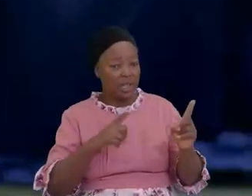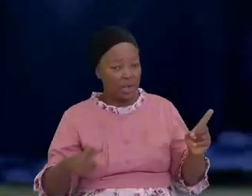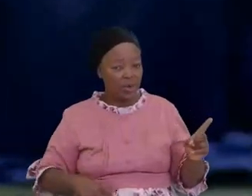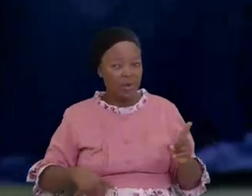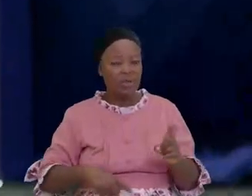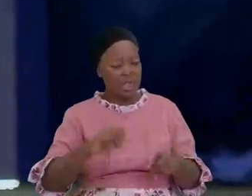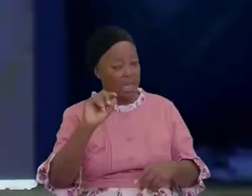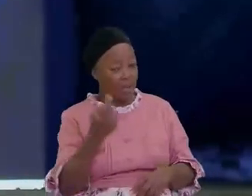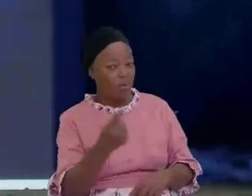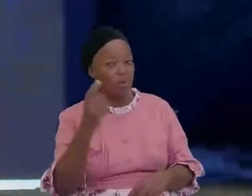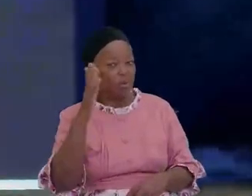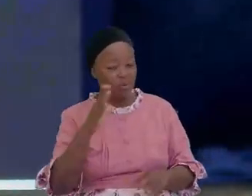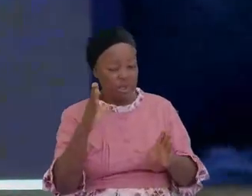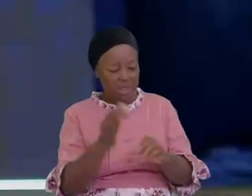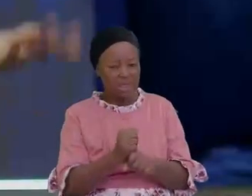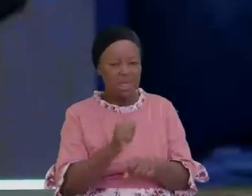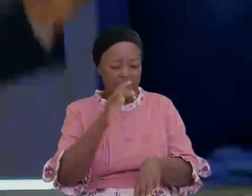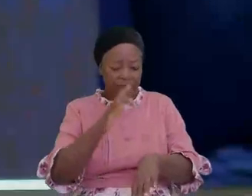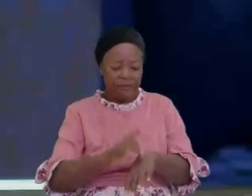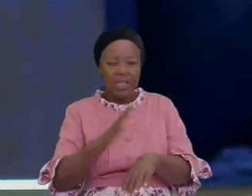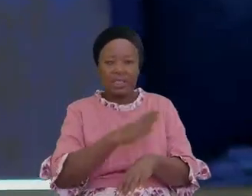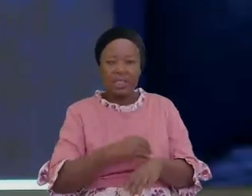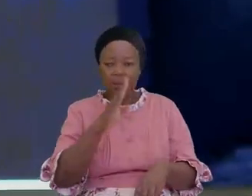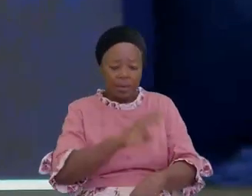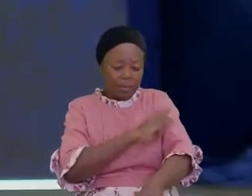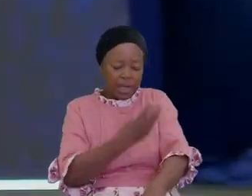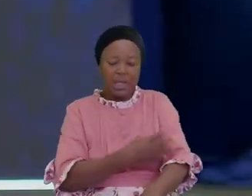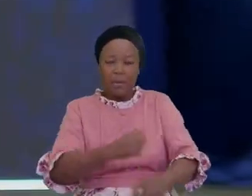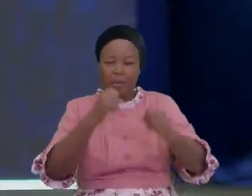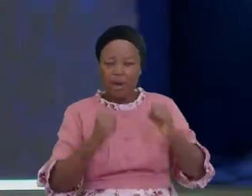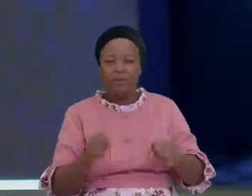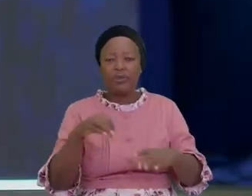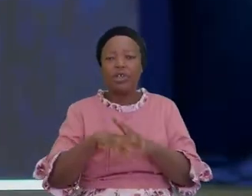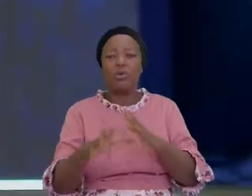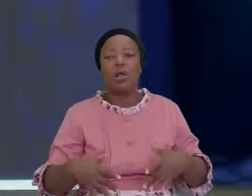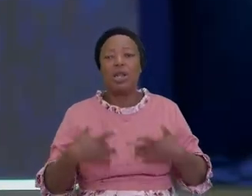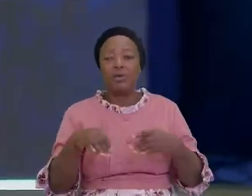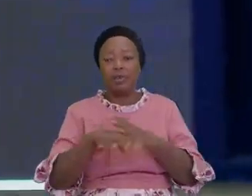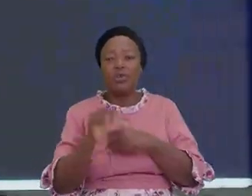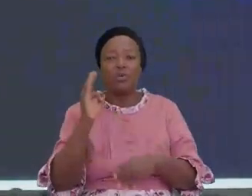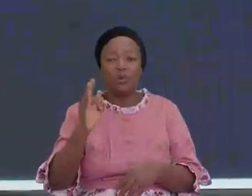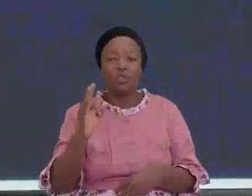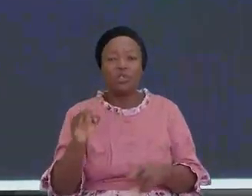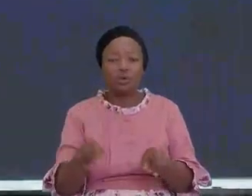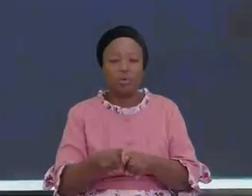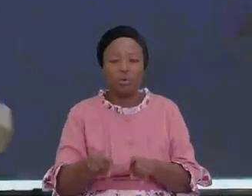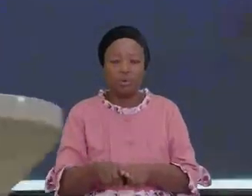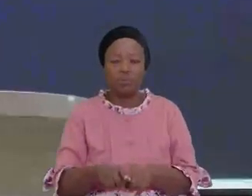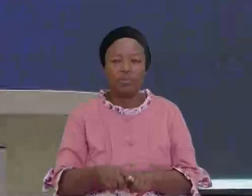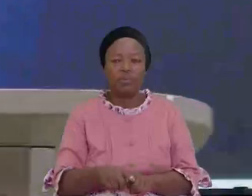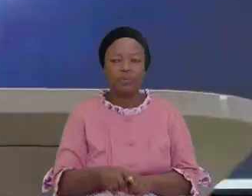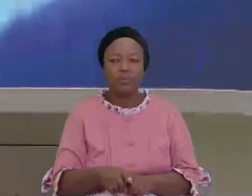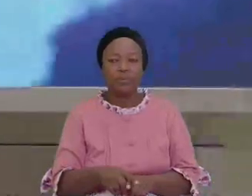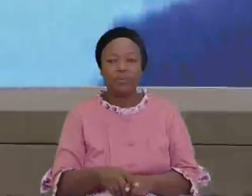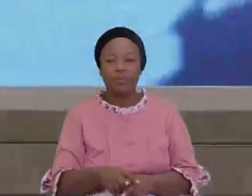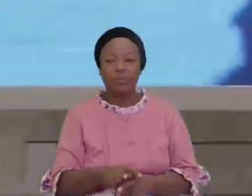Et la parole de Dieu seule pourra avoir des faits et sera puissante et forte dans ta vie et dans ton